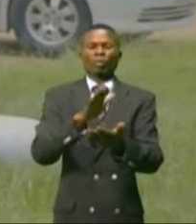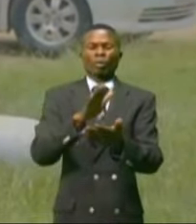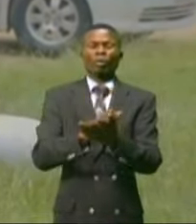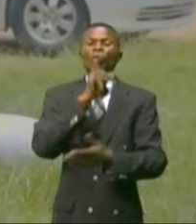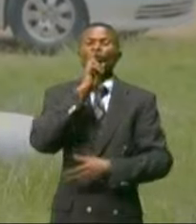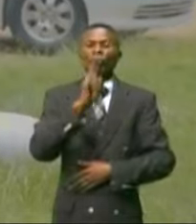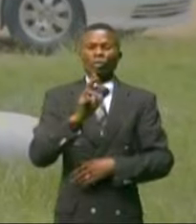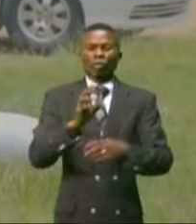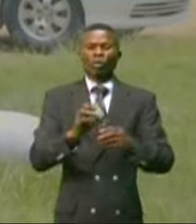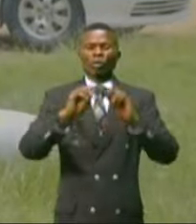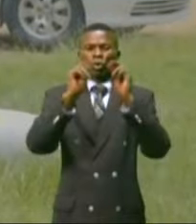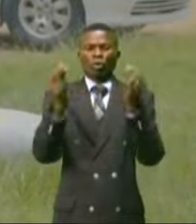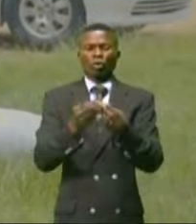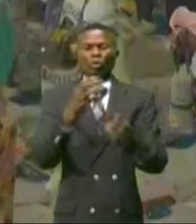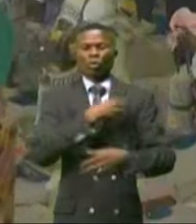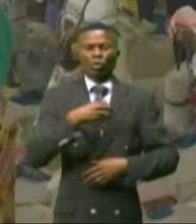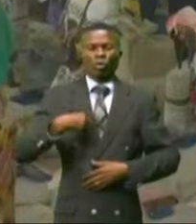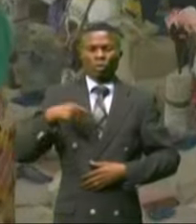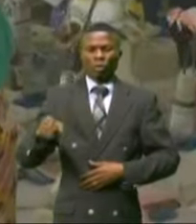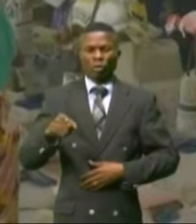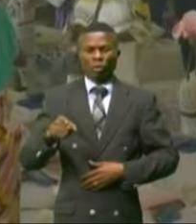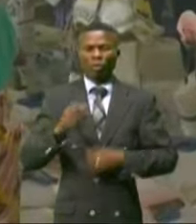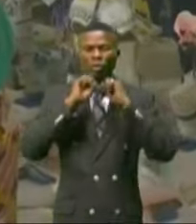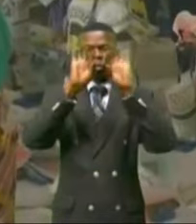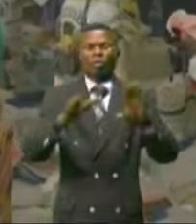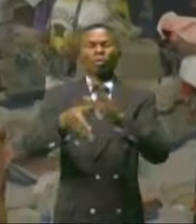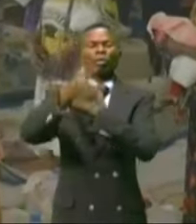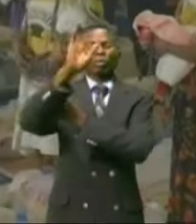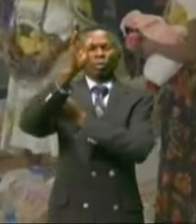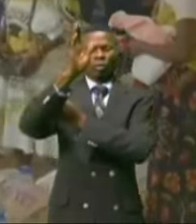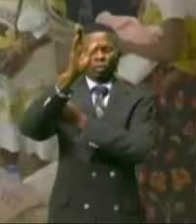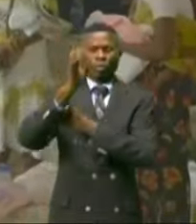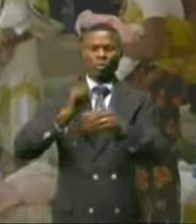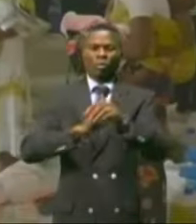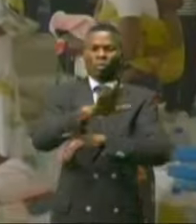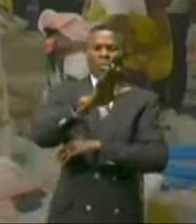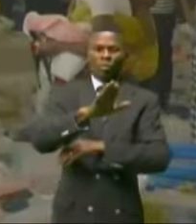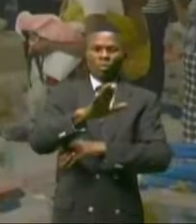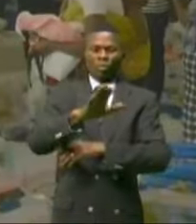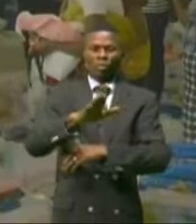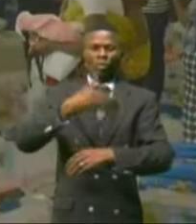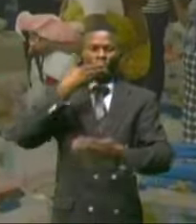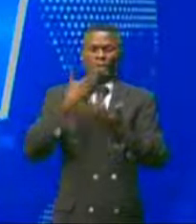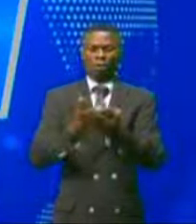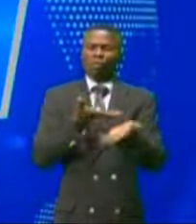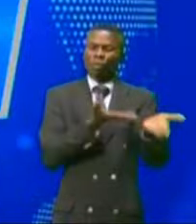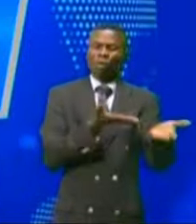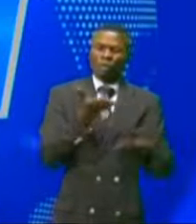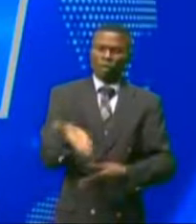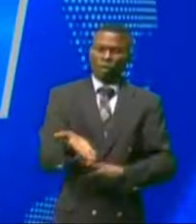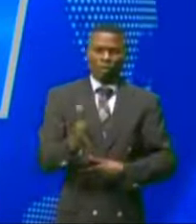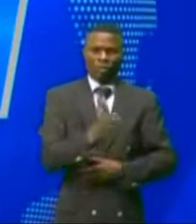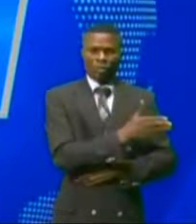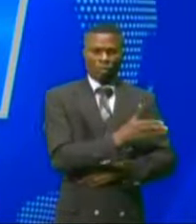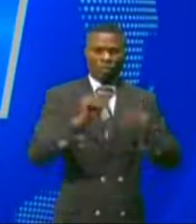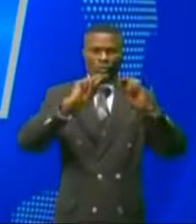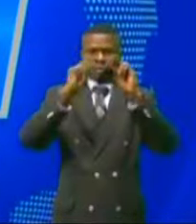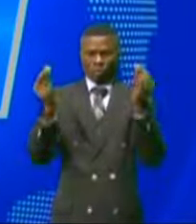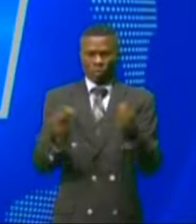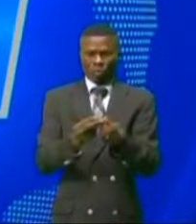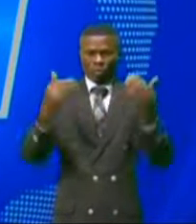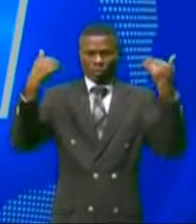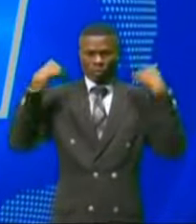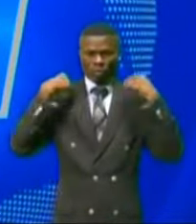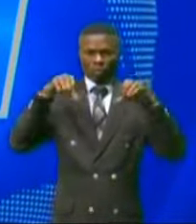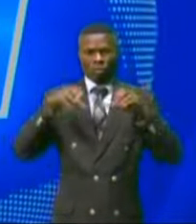sincèrement l'organisation Women of Faith en bénissant Dieu de leur avoir envoyé un bon samaritain. Une délégation de